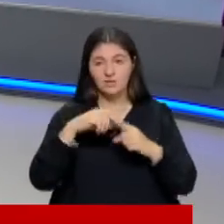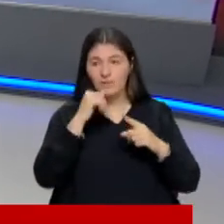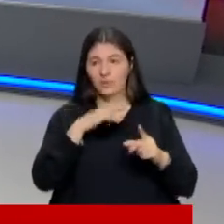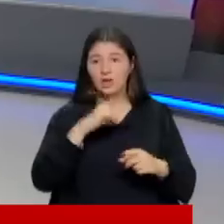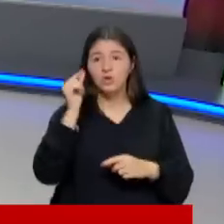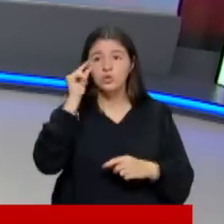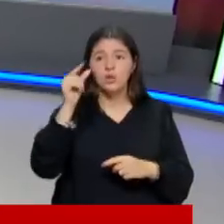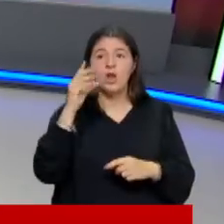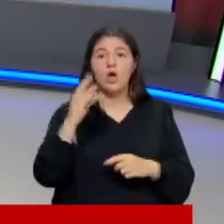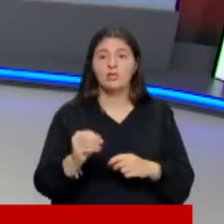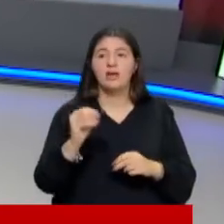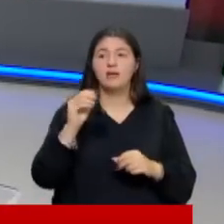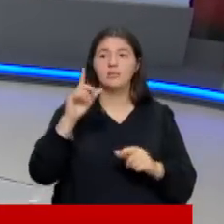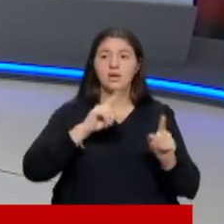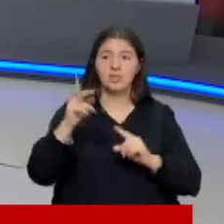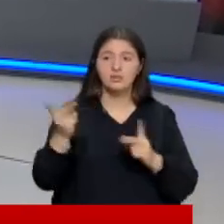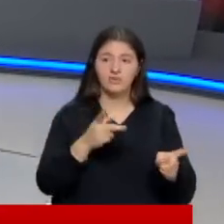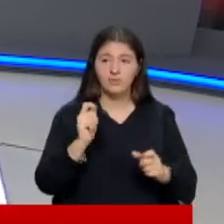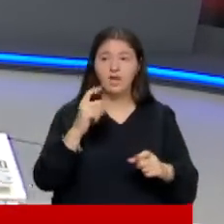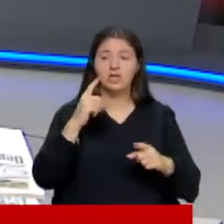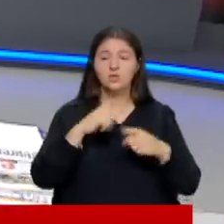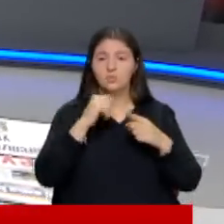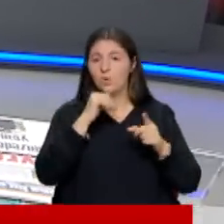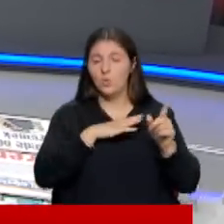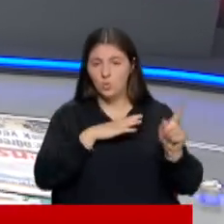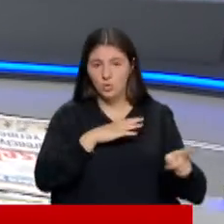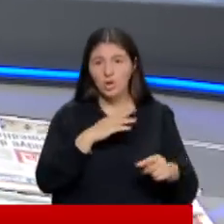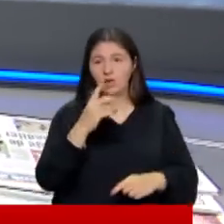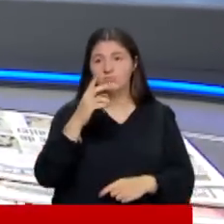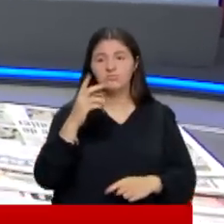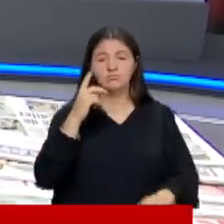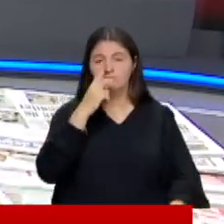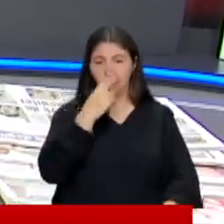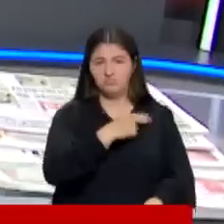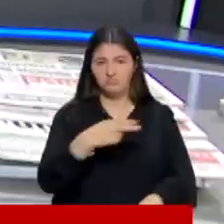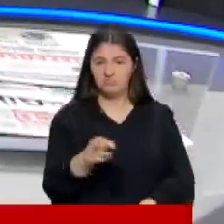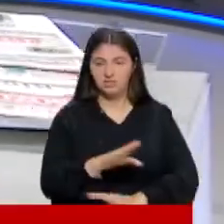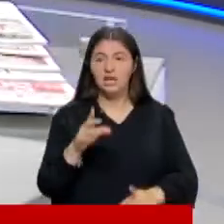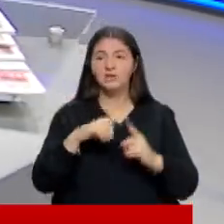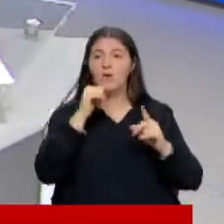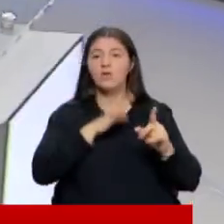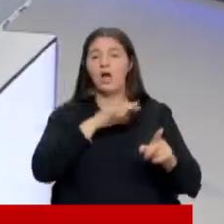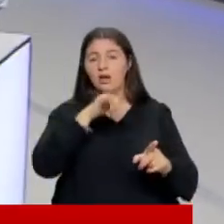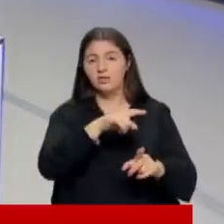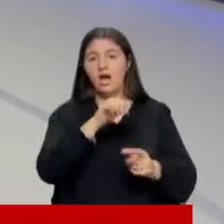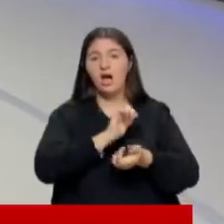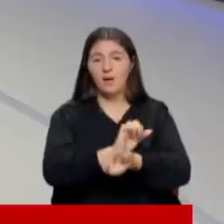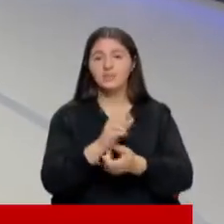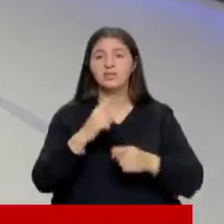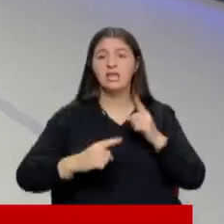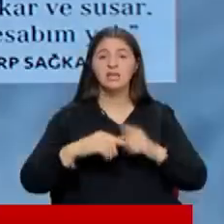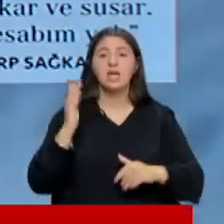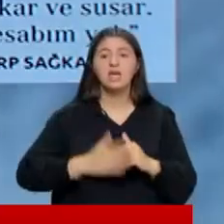tanık olarak mahkemeye çağırılan chp'lileri Kemal Kılıçdaroğlu rest çekti ve Kılıçdaroğlu hakkında hapis ve